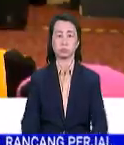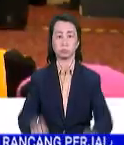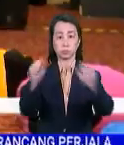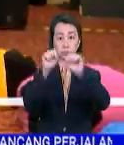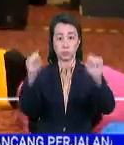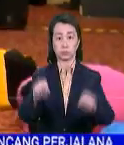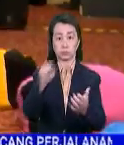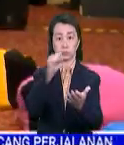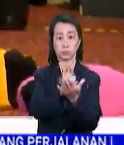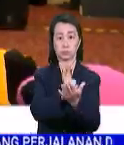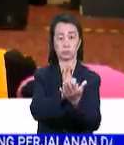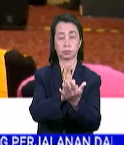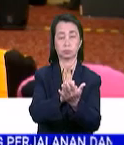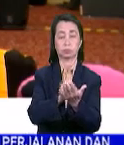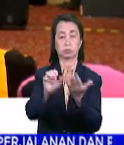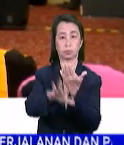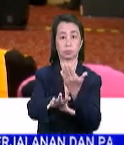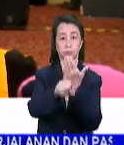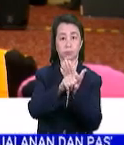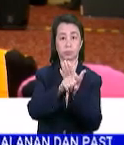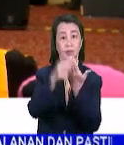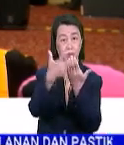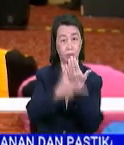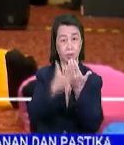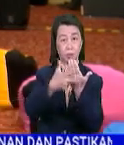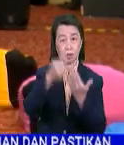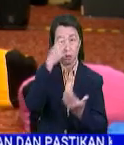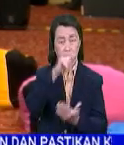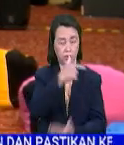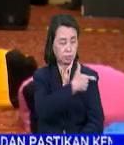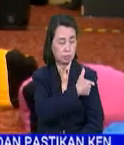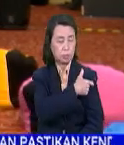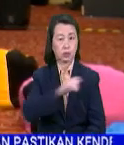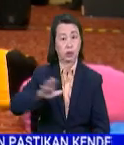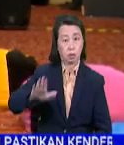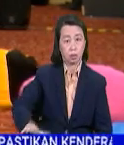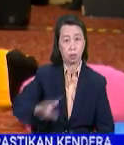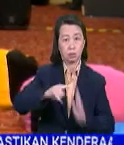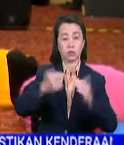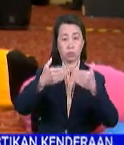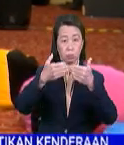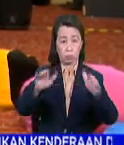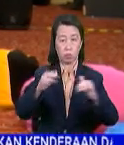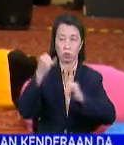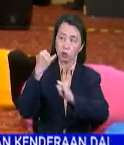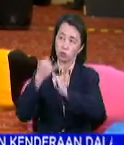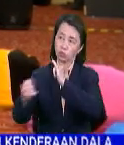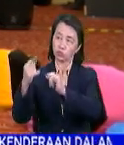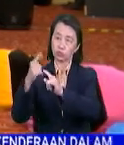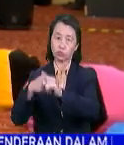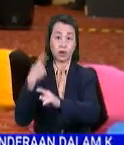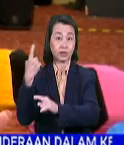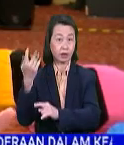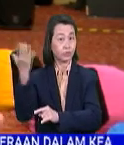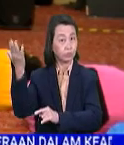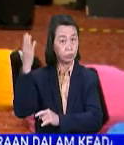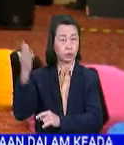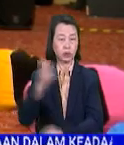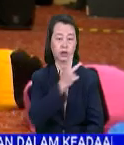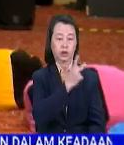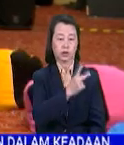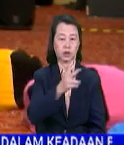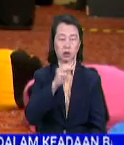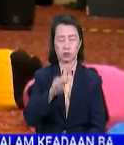Sistem tempahan melalui aplikasi MySejahtera untuk imunisasi kanak-kanak ini mula dibuka sejak penghujung Januari lalu. Kementerian